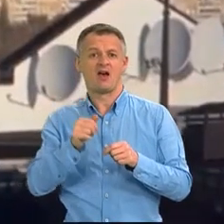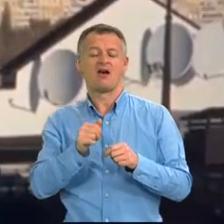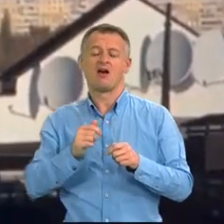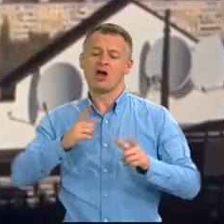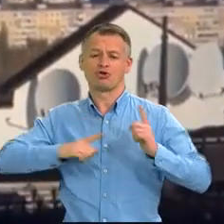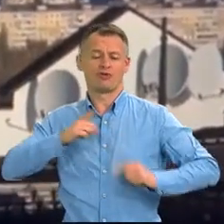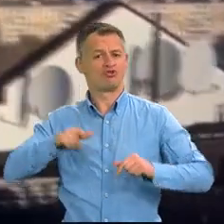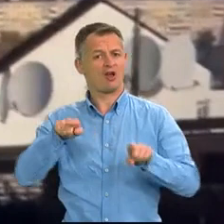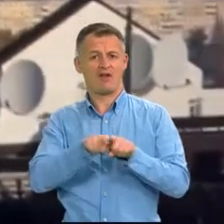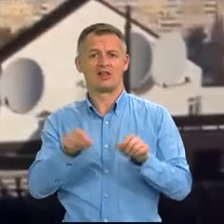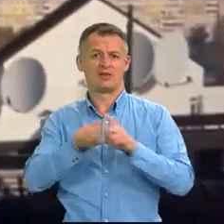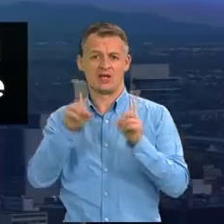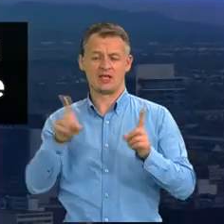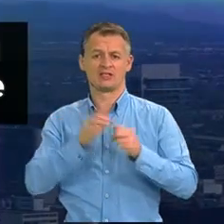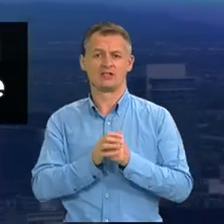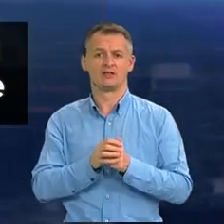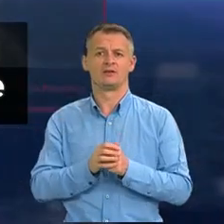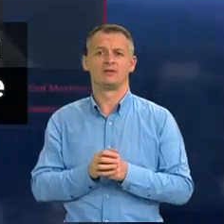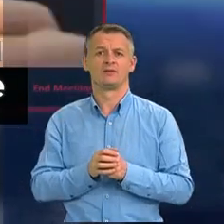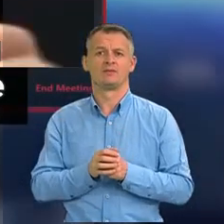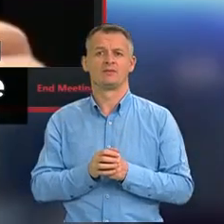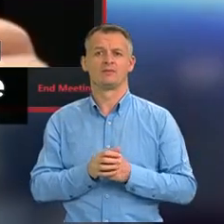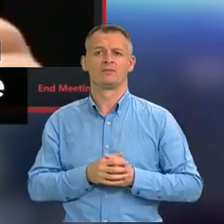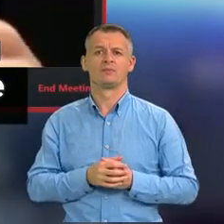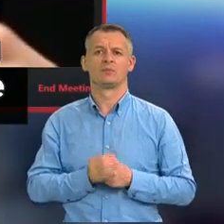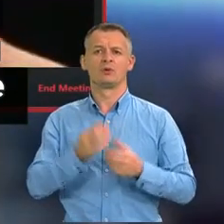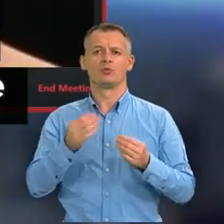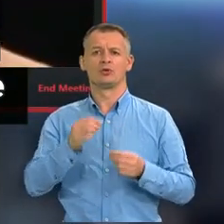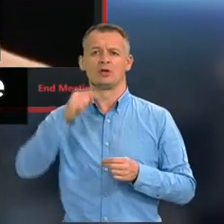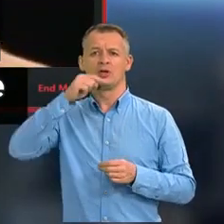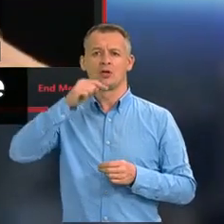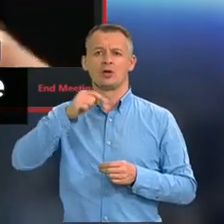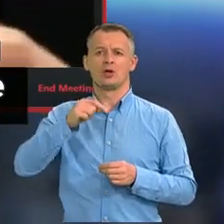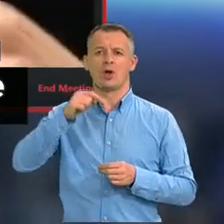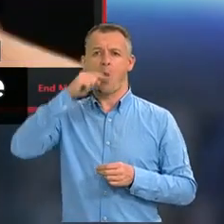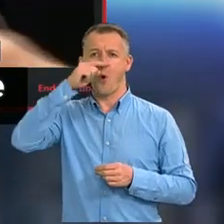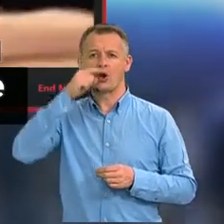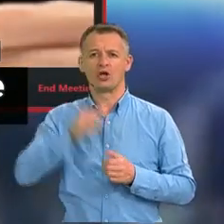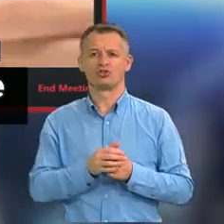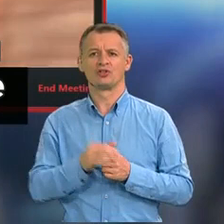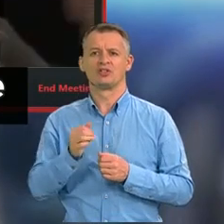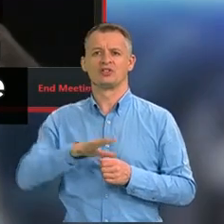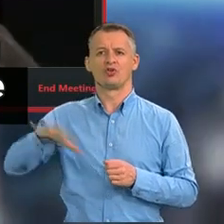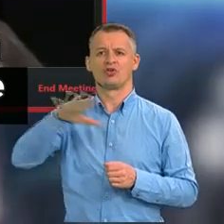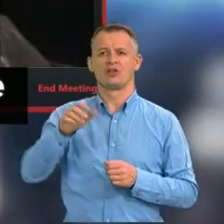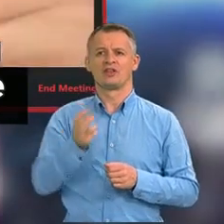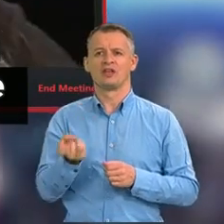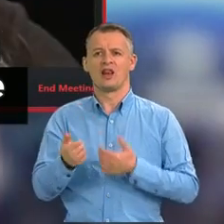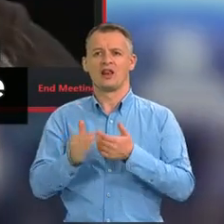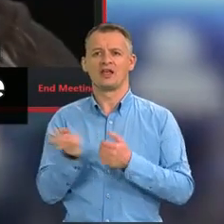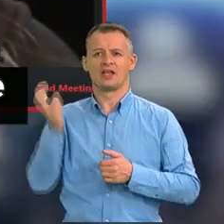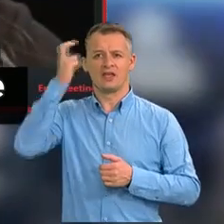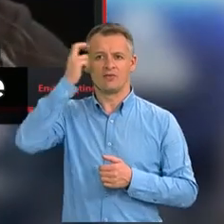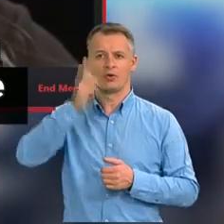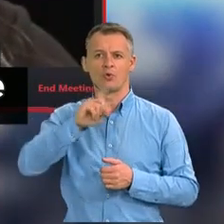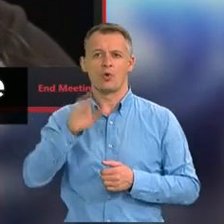ca mai toți locuitorii Kievului. Hundreds of cities in 10 regions of Ukraine are cut off from the electricity and for